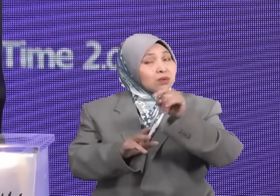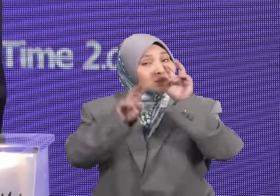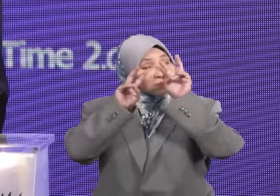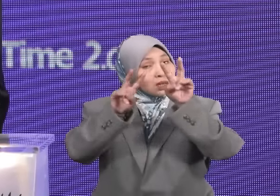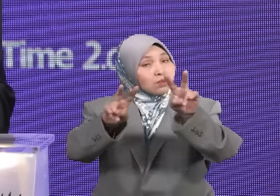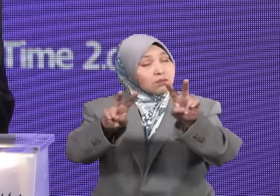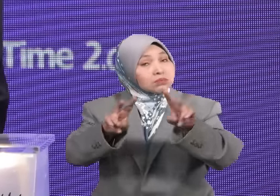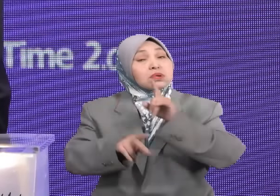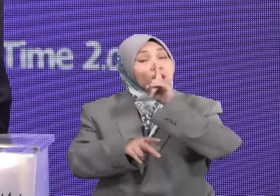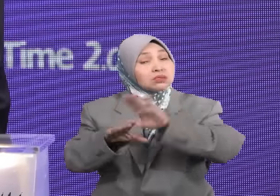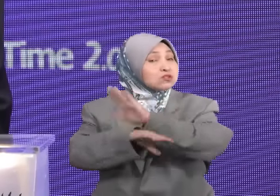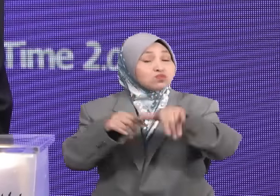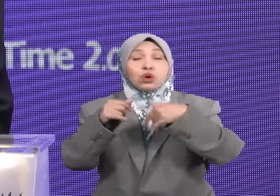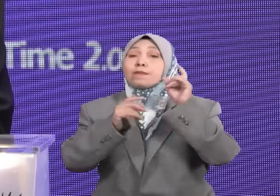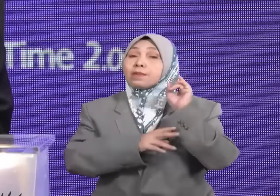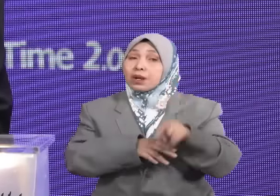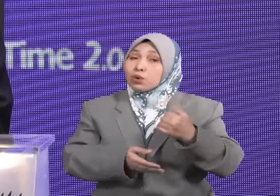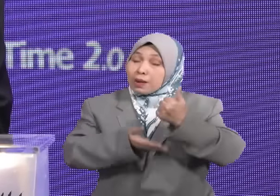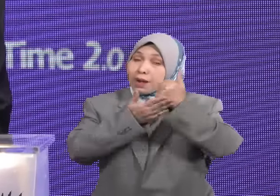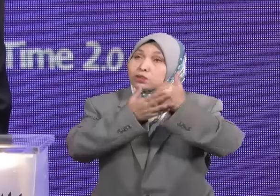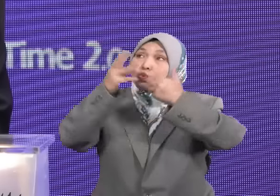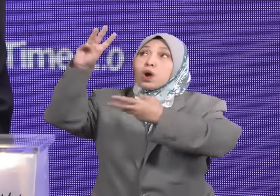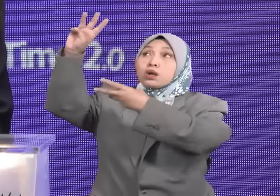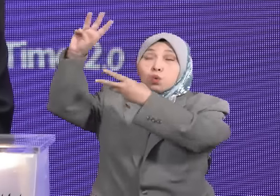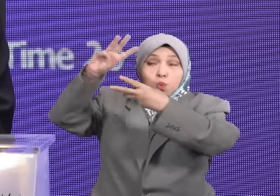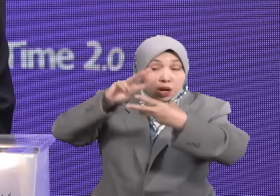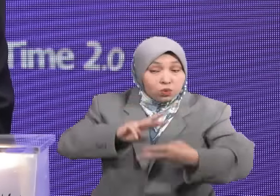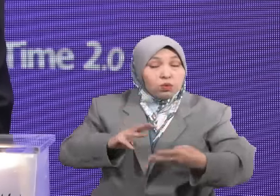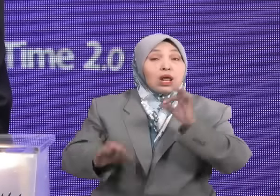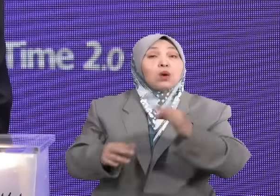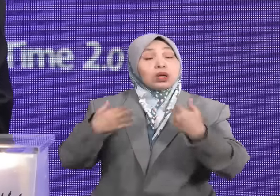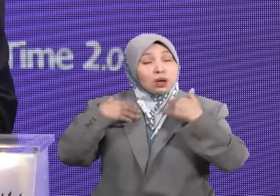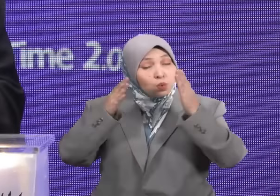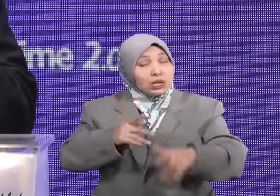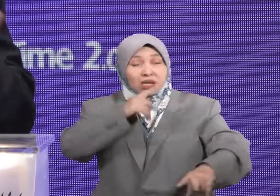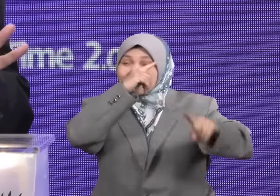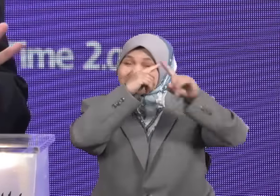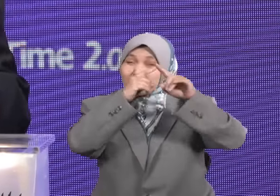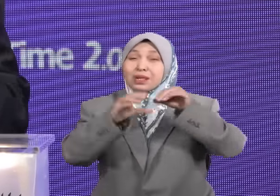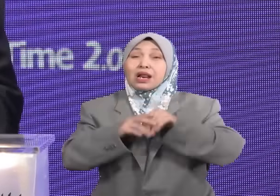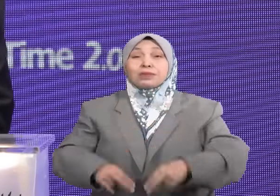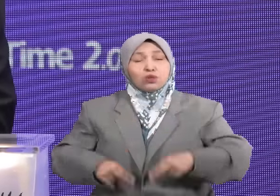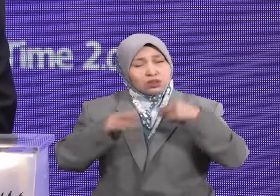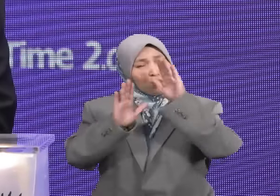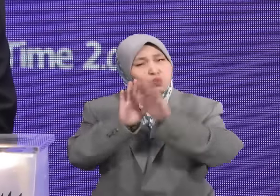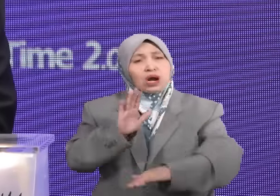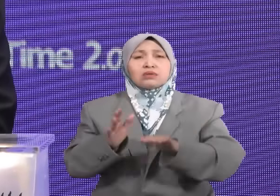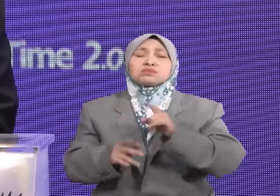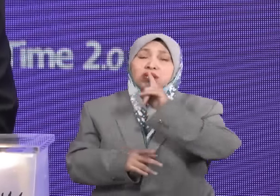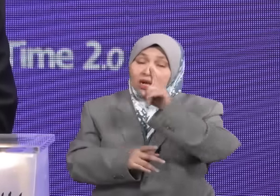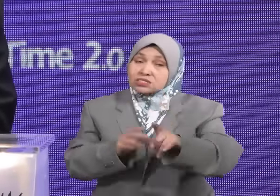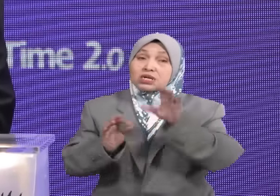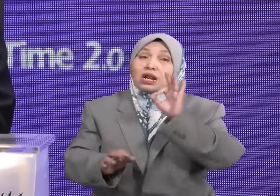sebenarnya semua orang memerlukan bantuan wahyu, dan kalau ada orang yang tersilap dalam hidup ataupun kurang, sebenarnya kalau